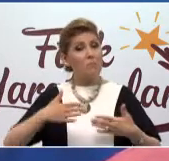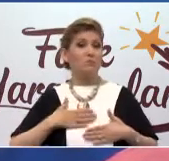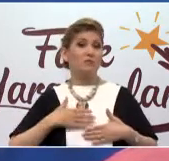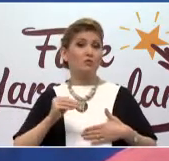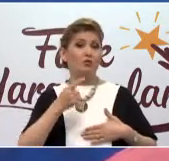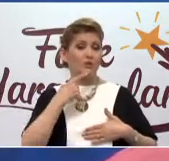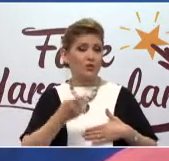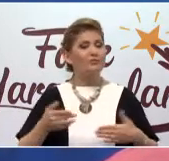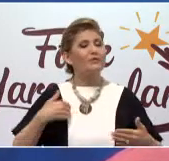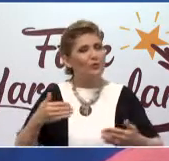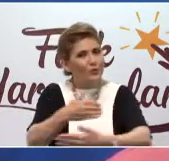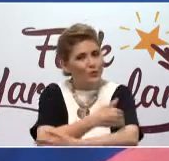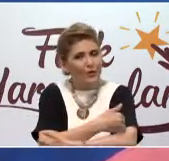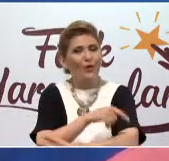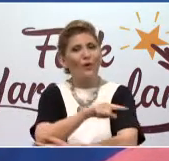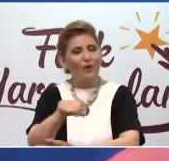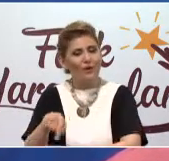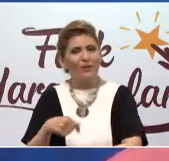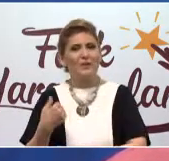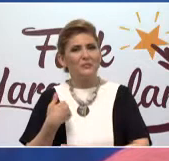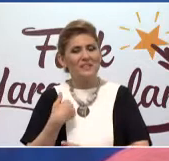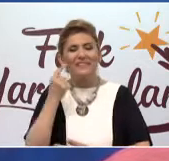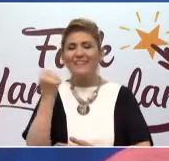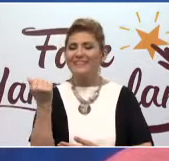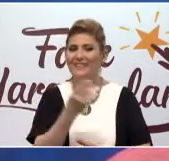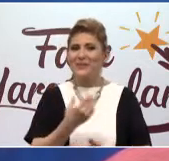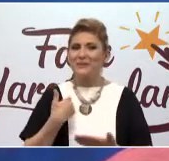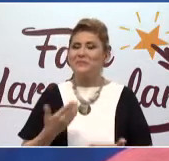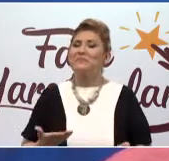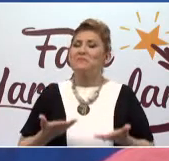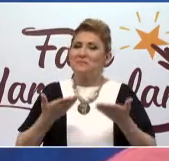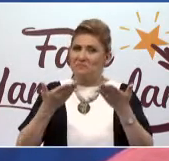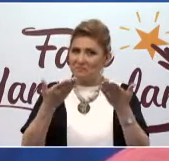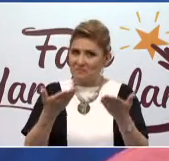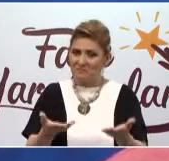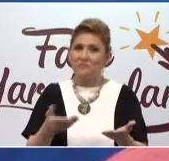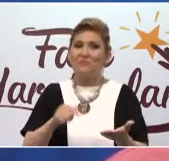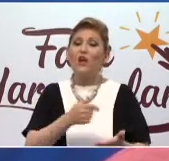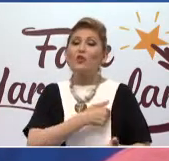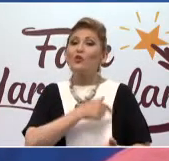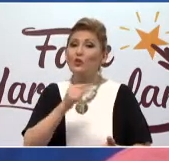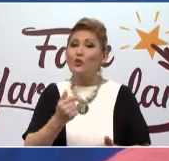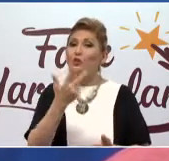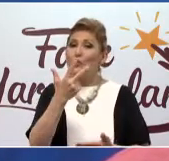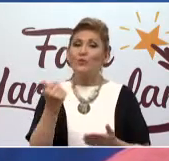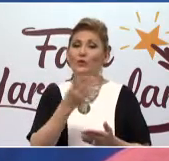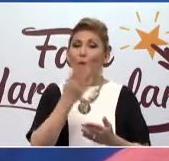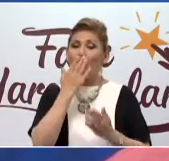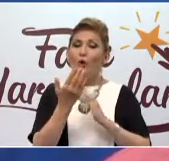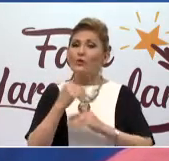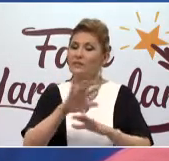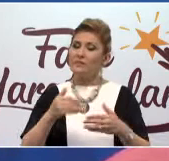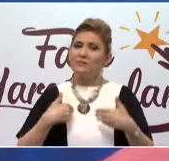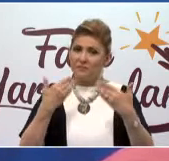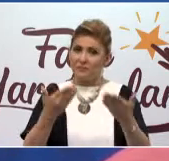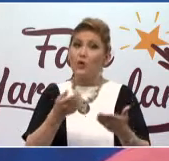diyoruz ve kucaklıyoruz. Onlara da belli bir sayıda, tabii ki kapasitemiz kapsamında, gönüllü olarak ve ücretsiz okul öncesi hizmeti